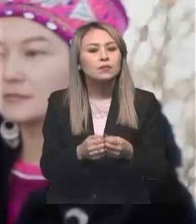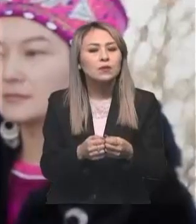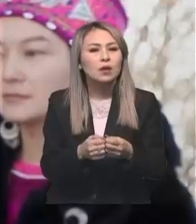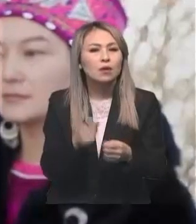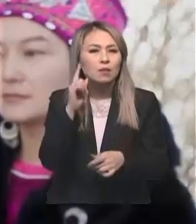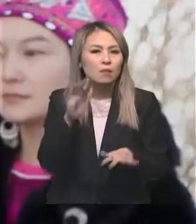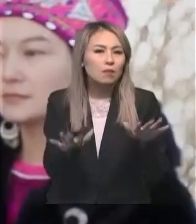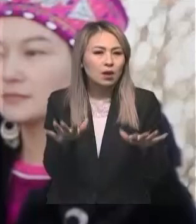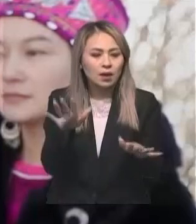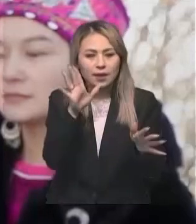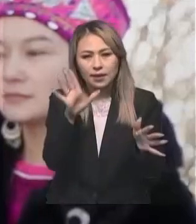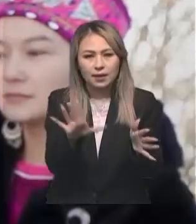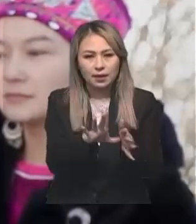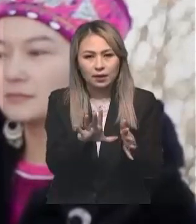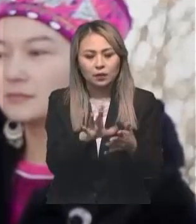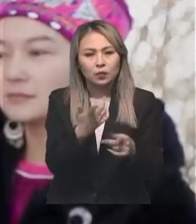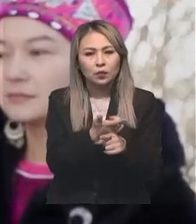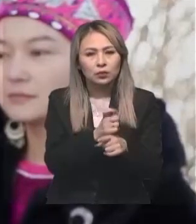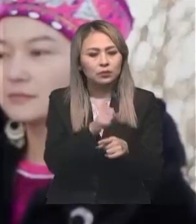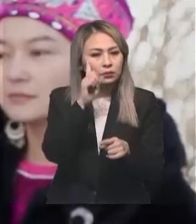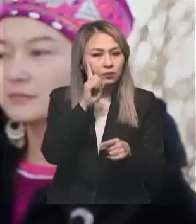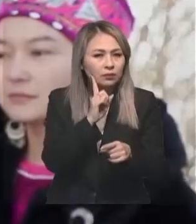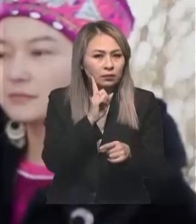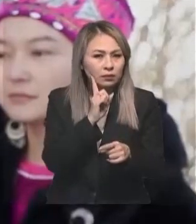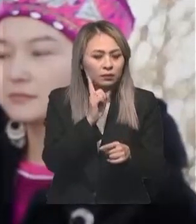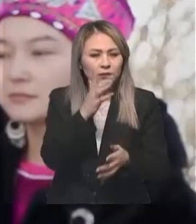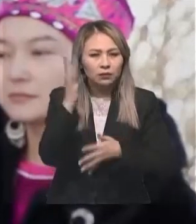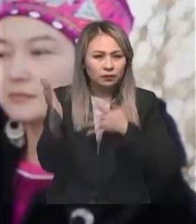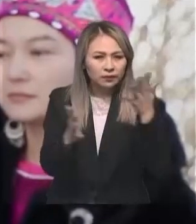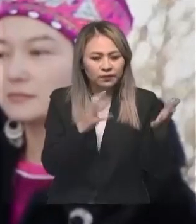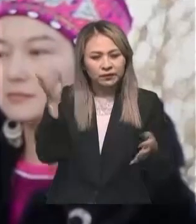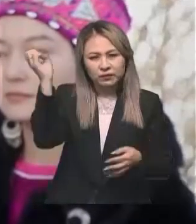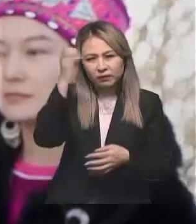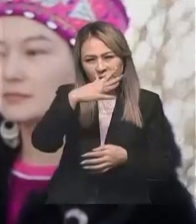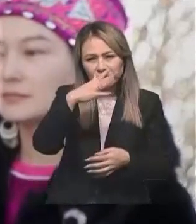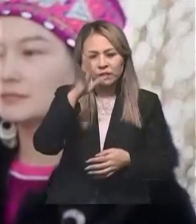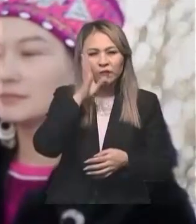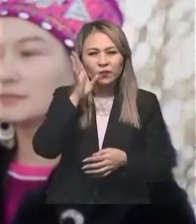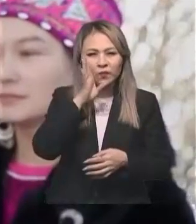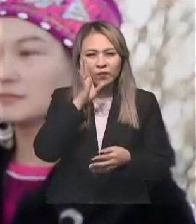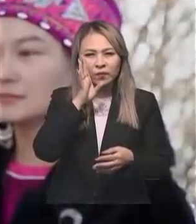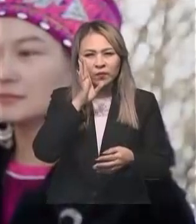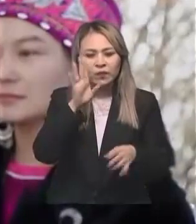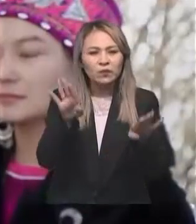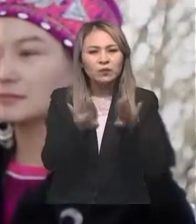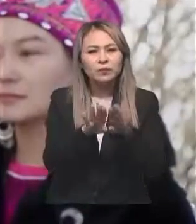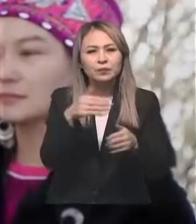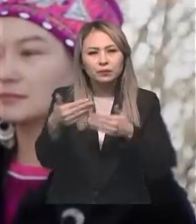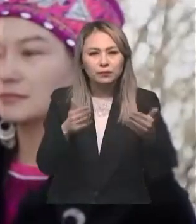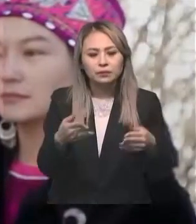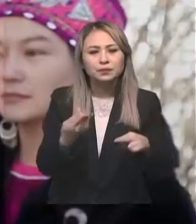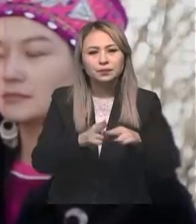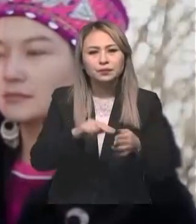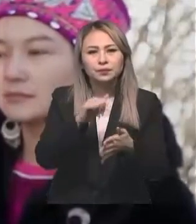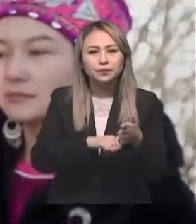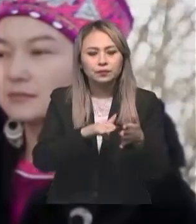балама энергетикаға өте ыңғайлы. Жел жағынан болсын, күн жағынан болсын, су жағынан болсын жан жақты. Сол себептен